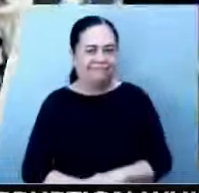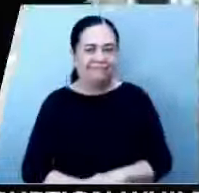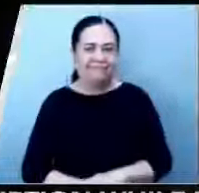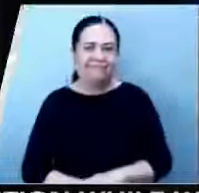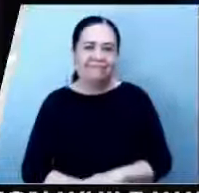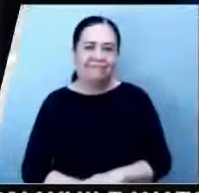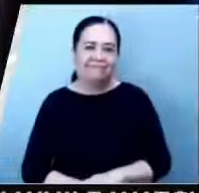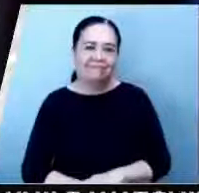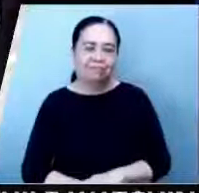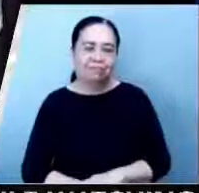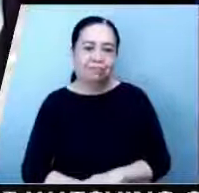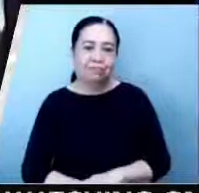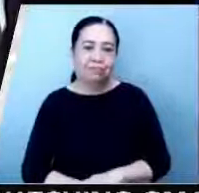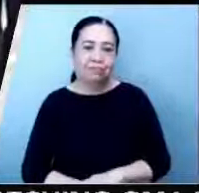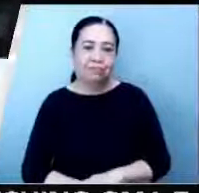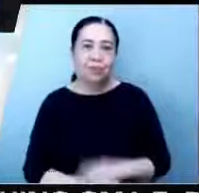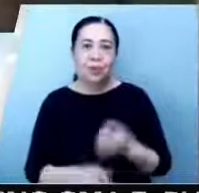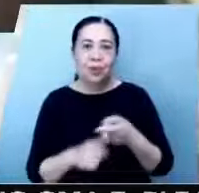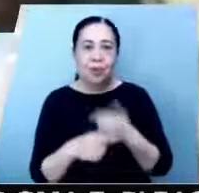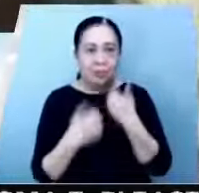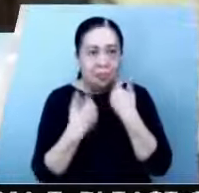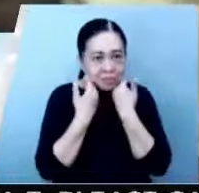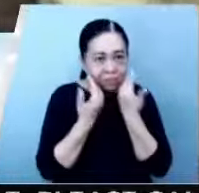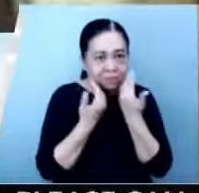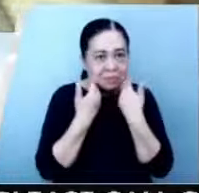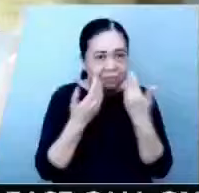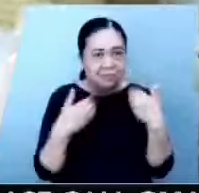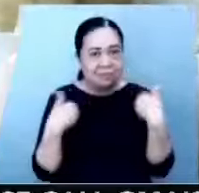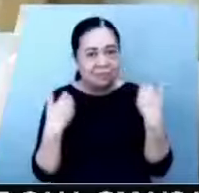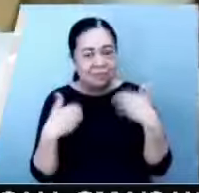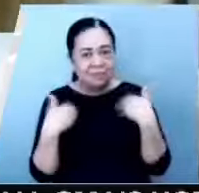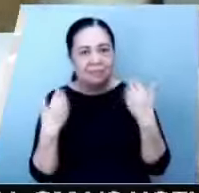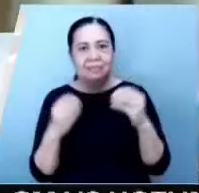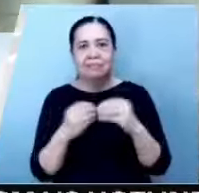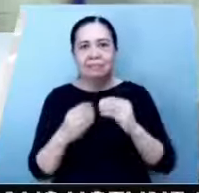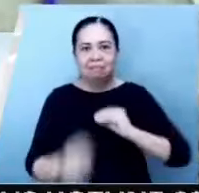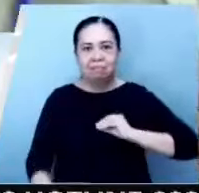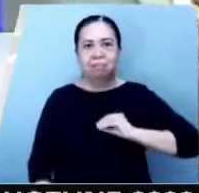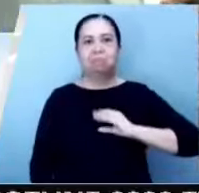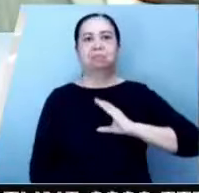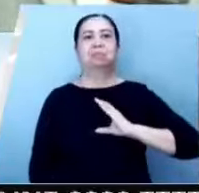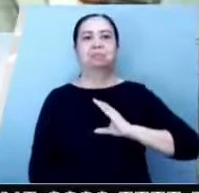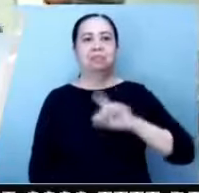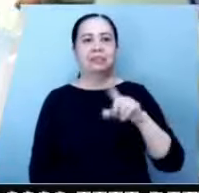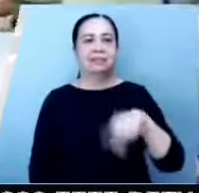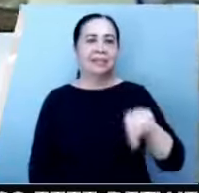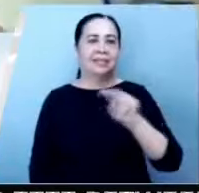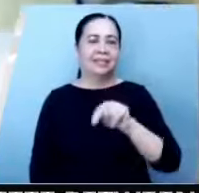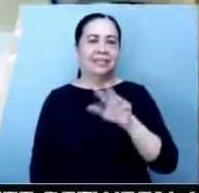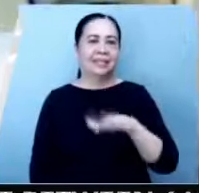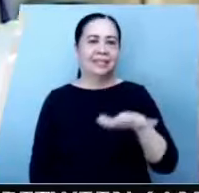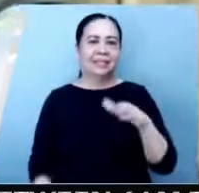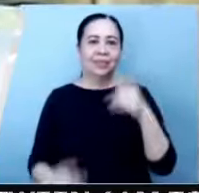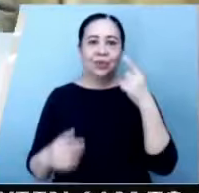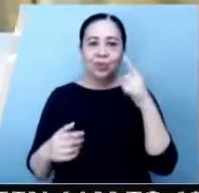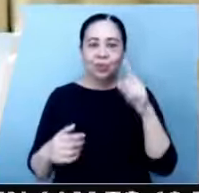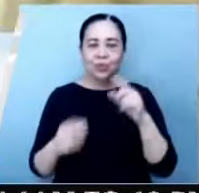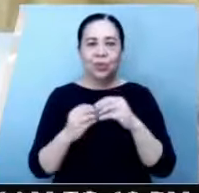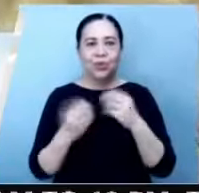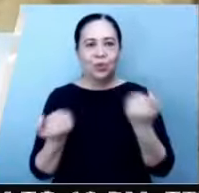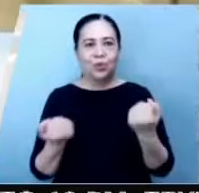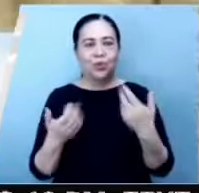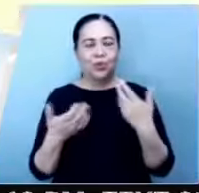And from being a shy teenager, mas na-boost ang confidence na kailangan nila para mag-grow sa